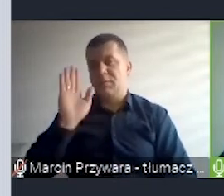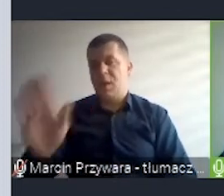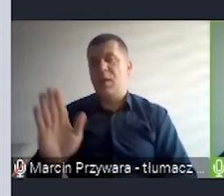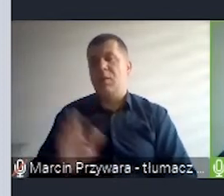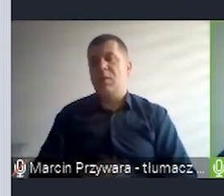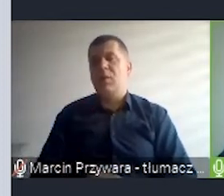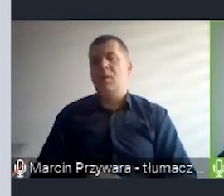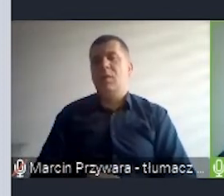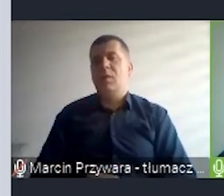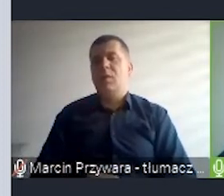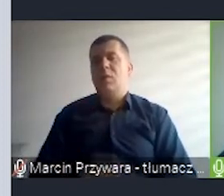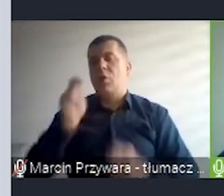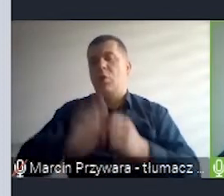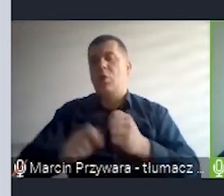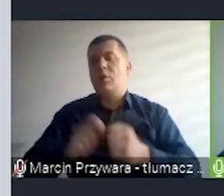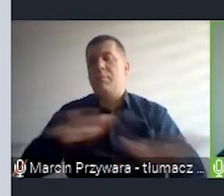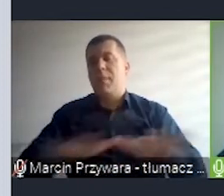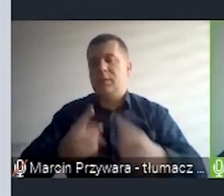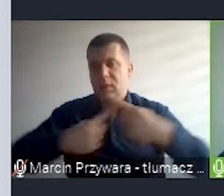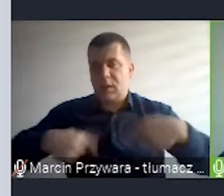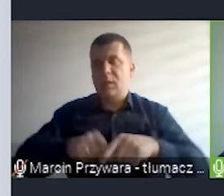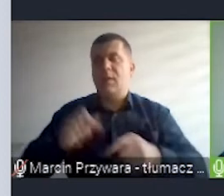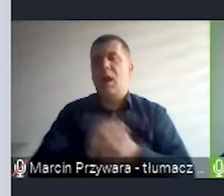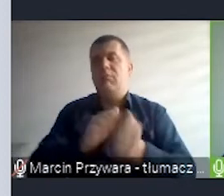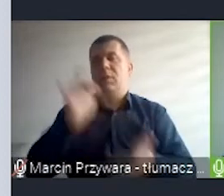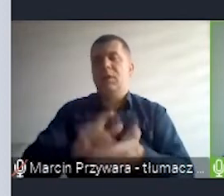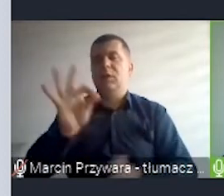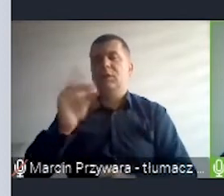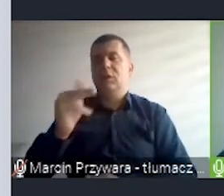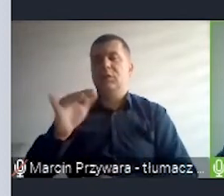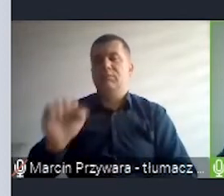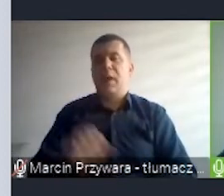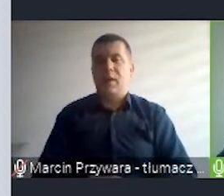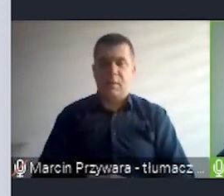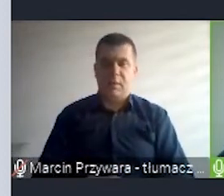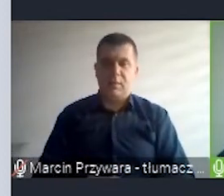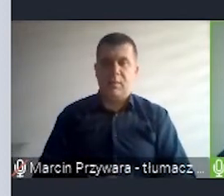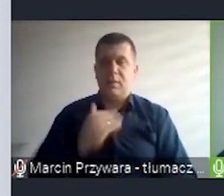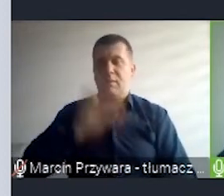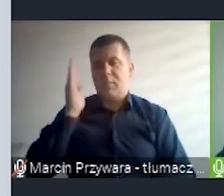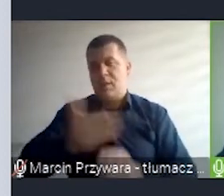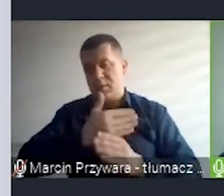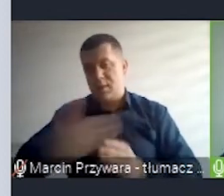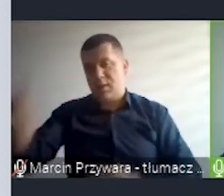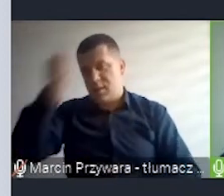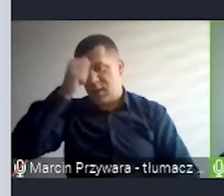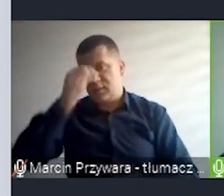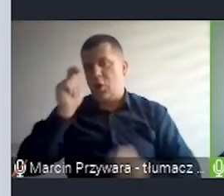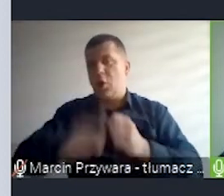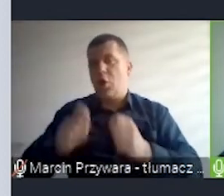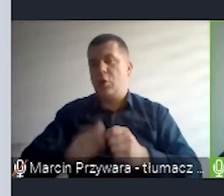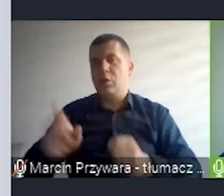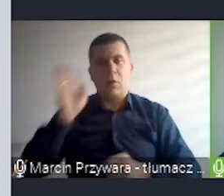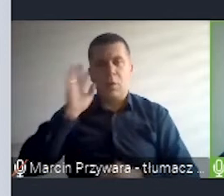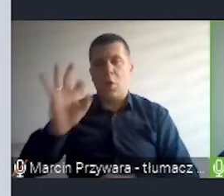wystąpi w kontroli w miejscu realizacji albo w siedzibie. Ja będę nadal nazywał kontrole, które odbywają